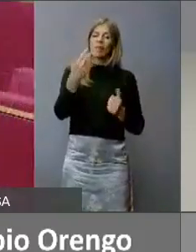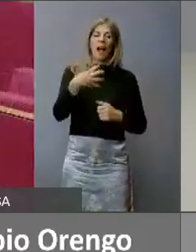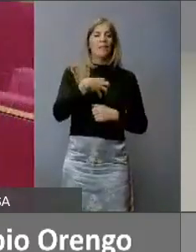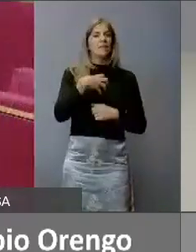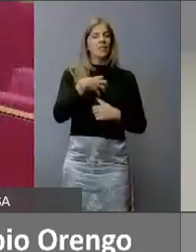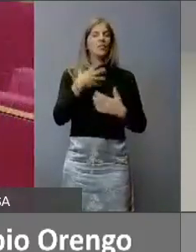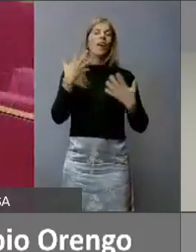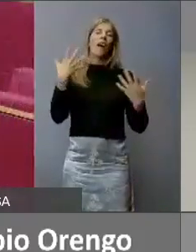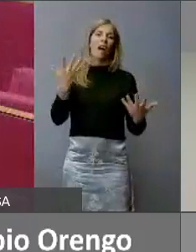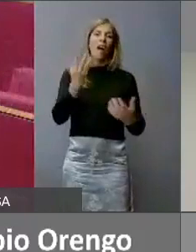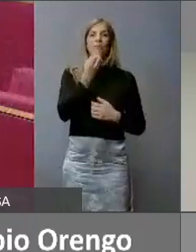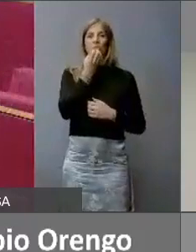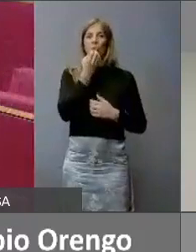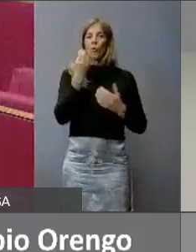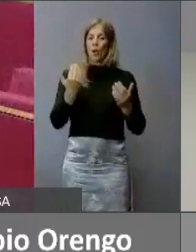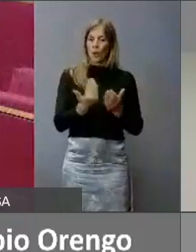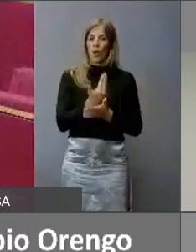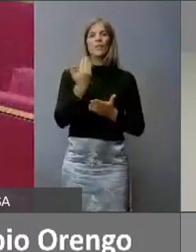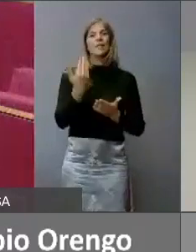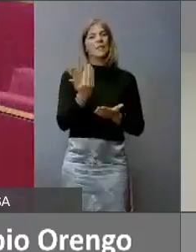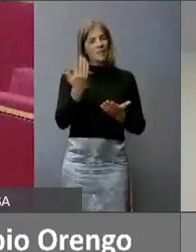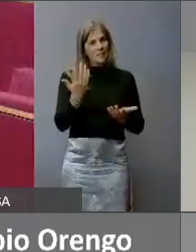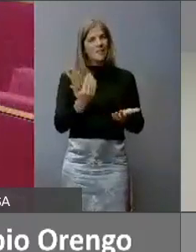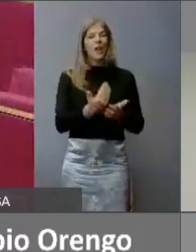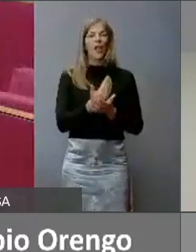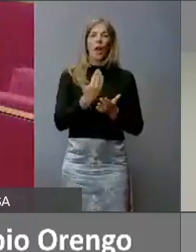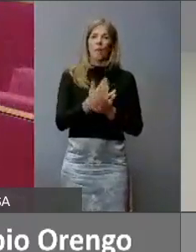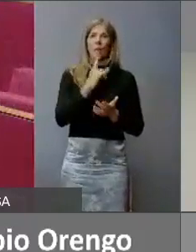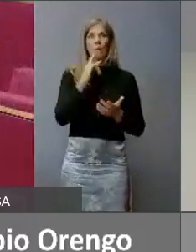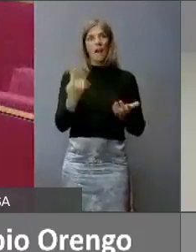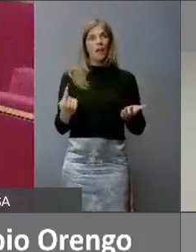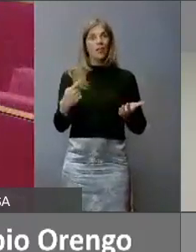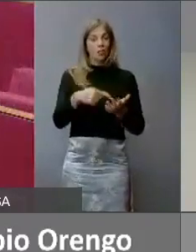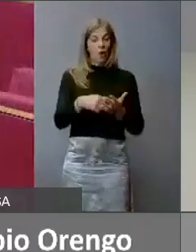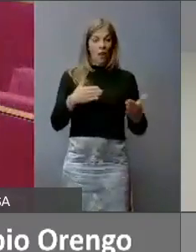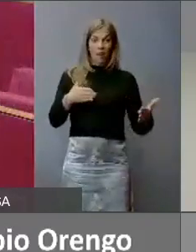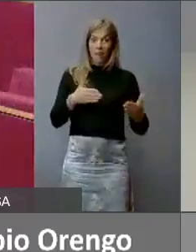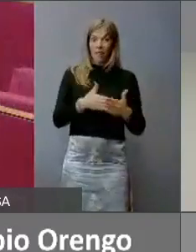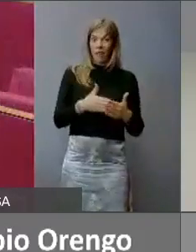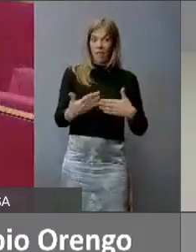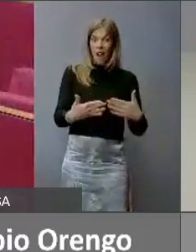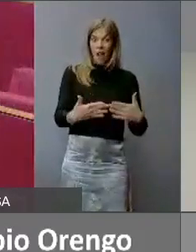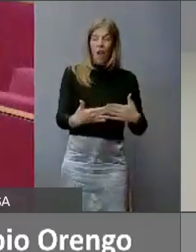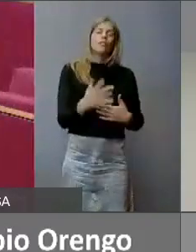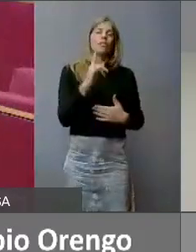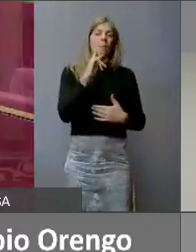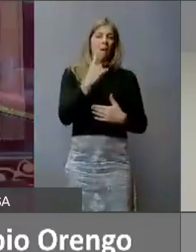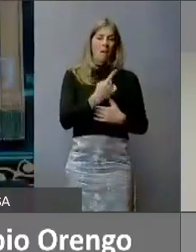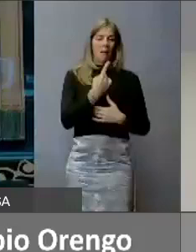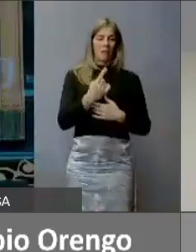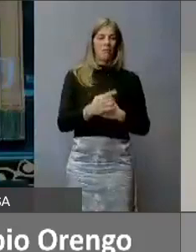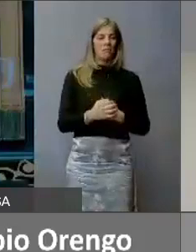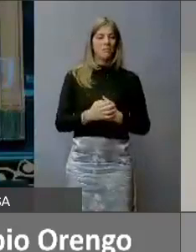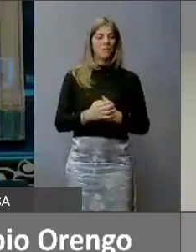per gli utenti quella del ripristino soprattutto se arriva così breve termine grazie